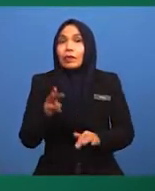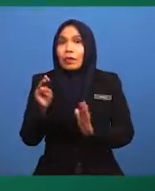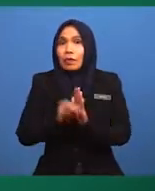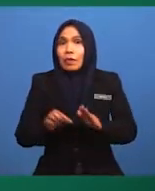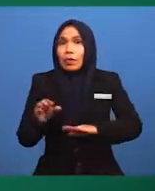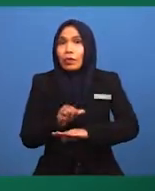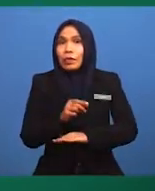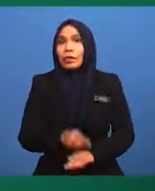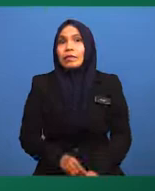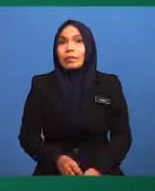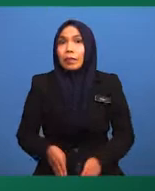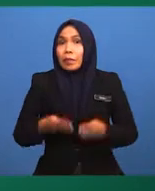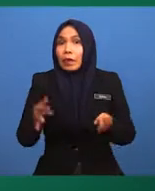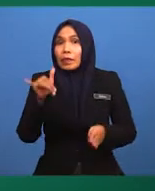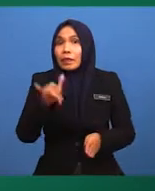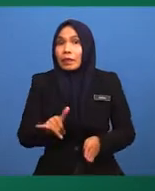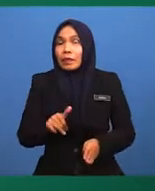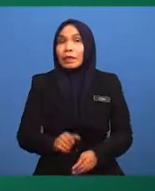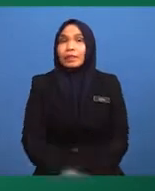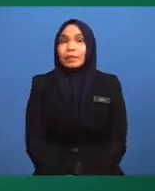menggunakan bahasa yang...